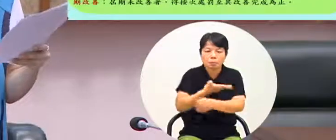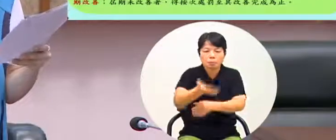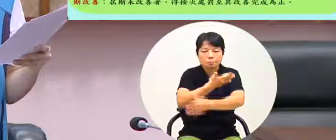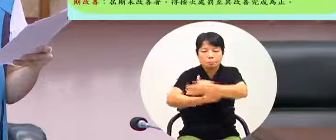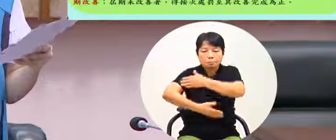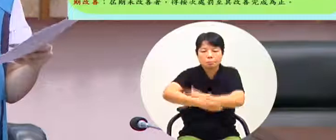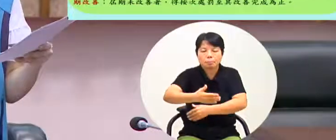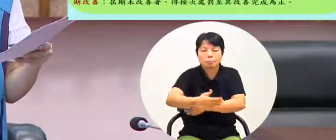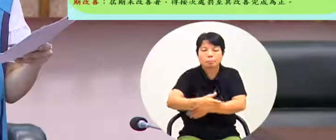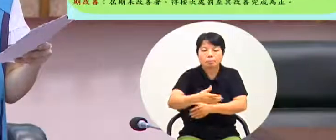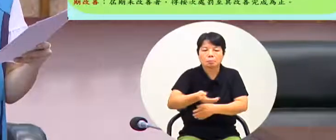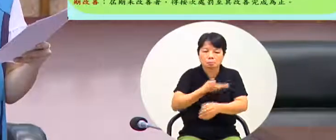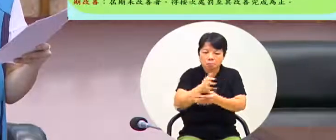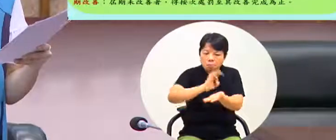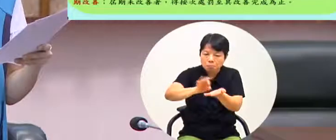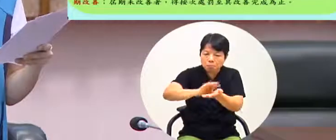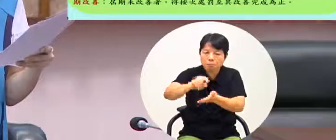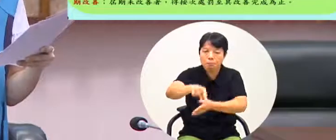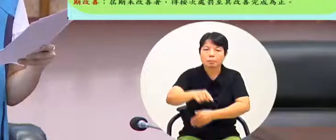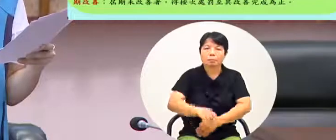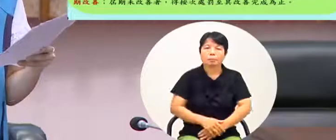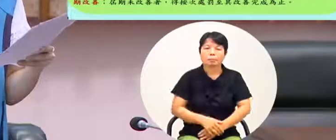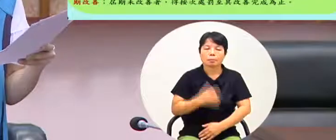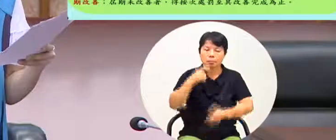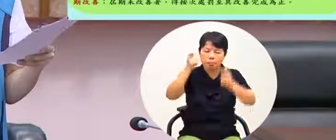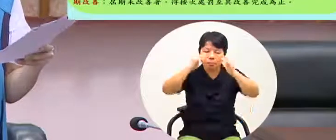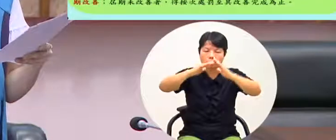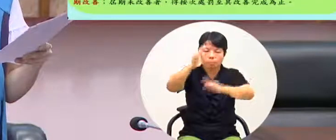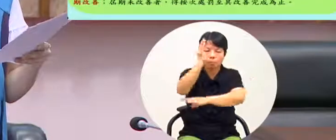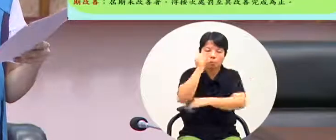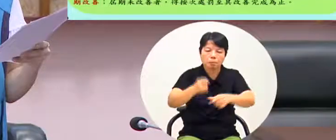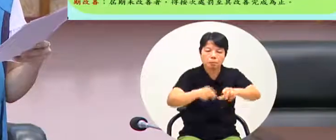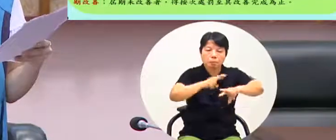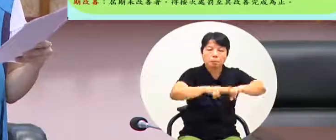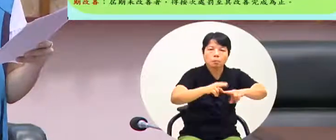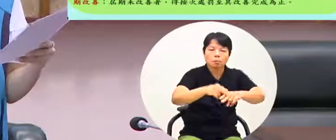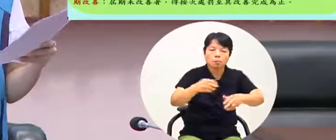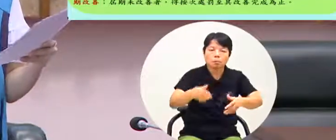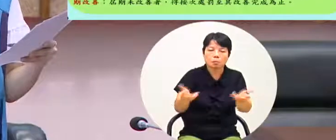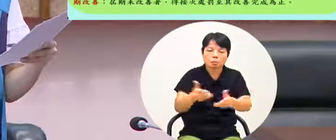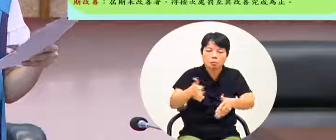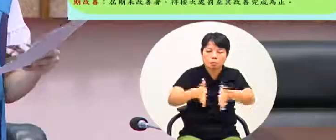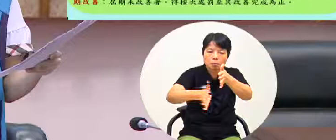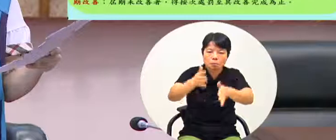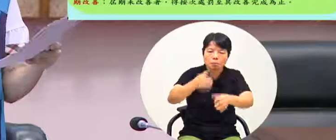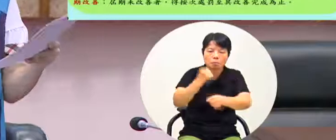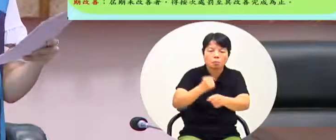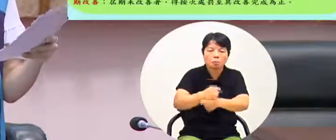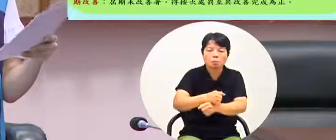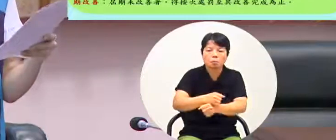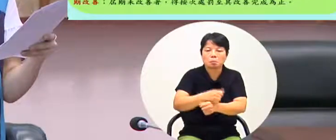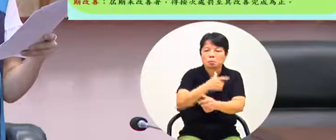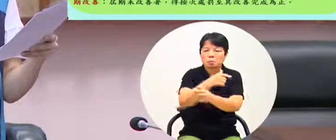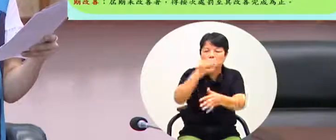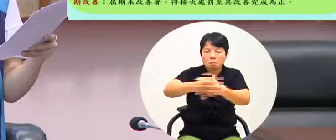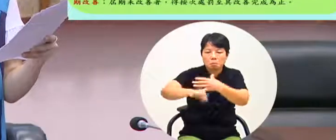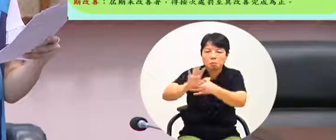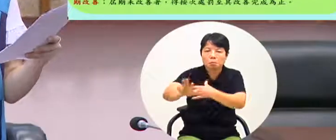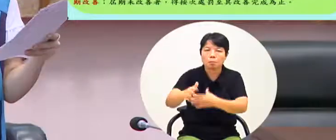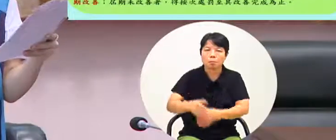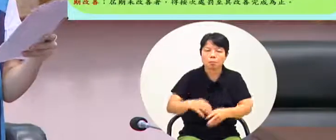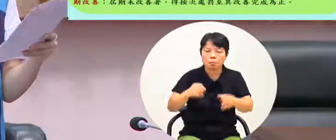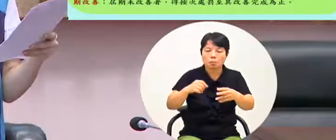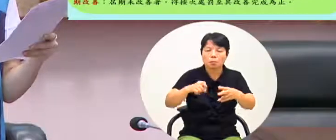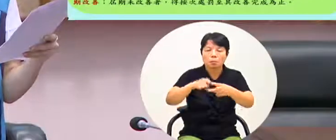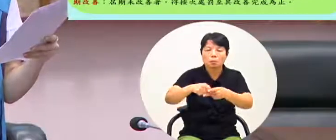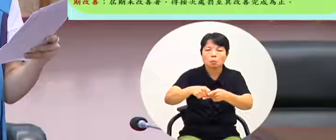用。那高雄市公共建筑没有做好相关的措施哦，所以说不知道公务局有没有做好督导的工作，还有基